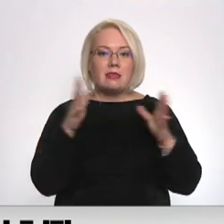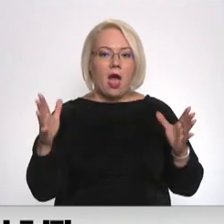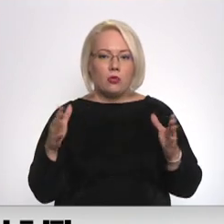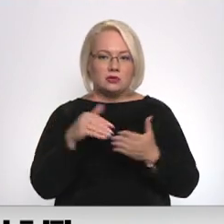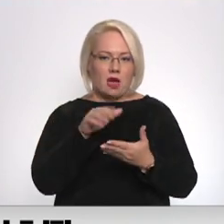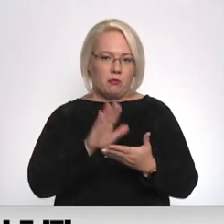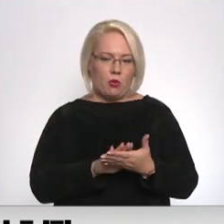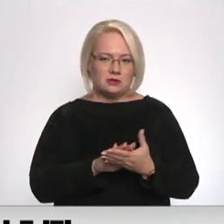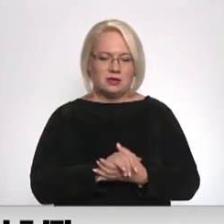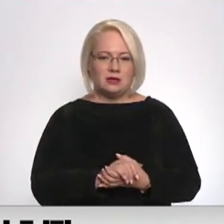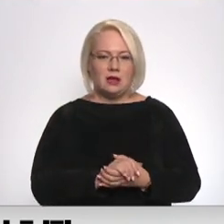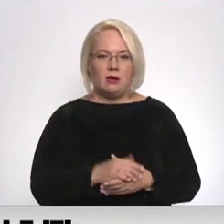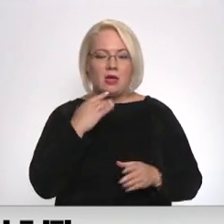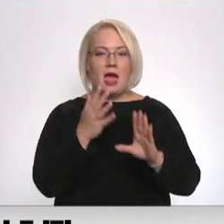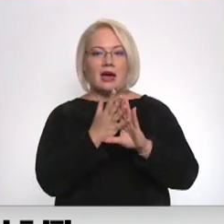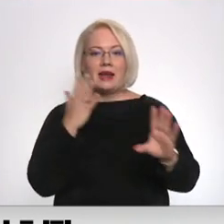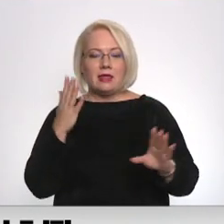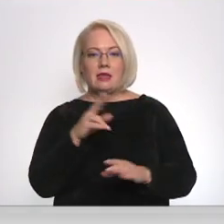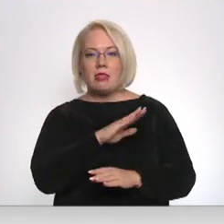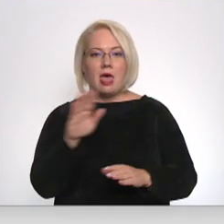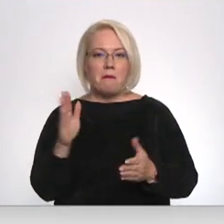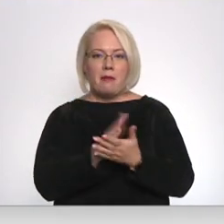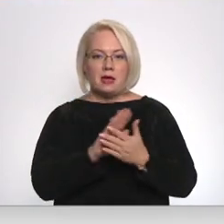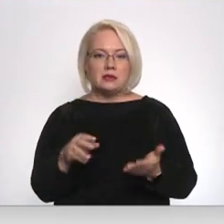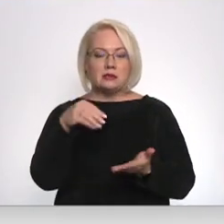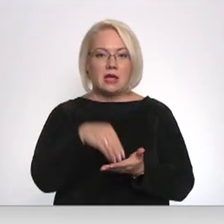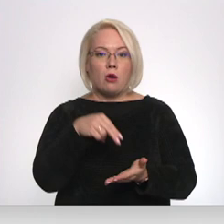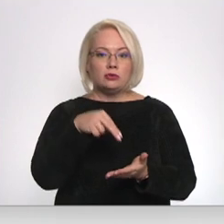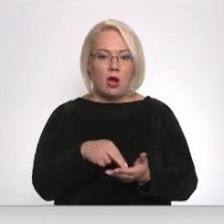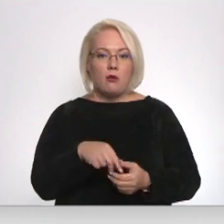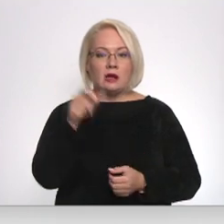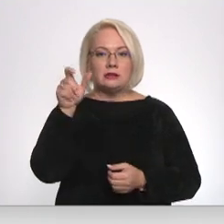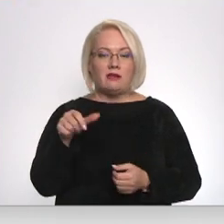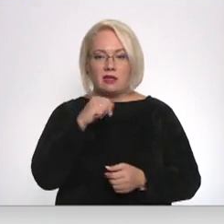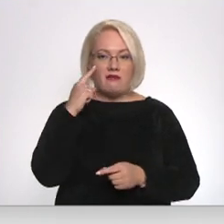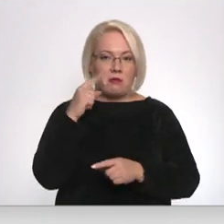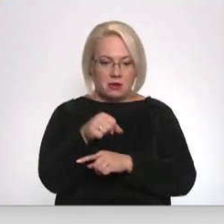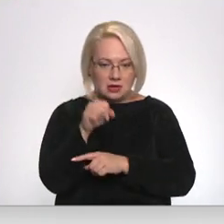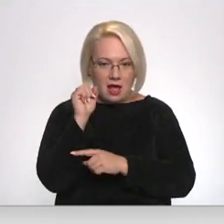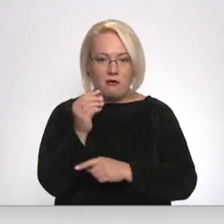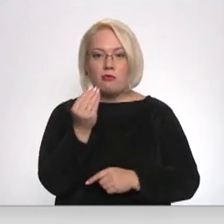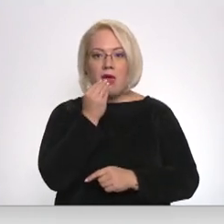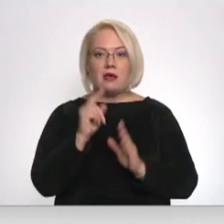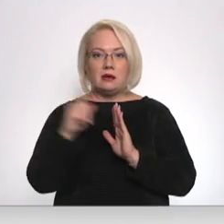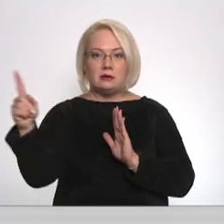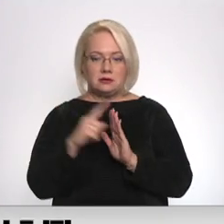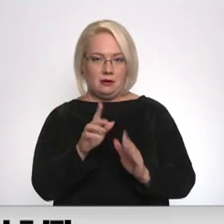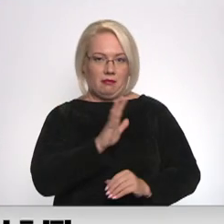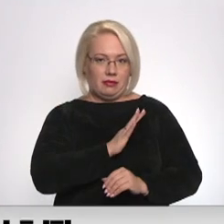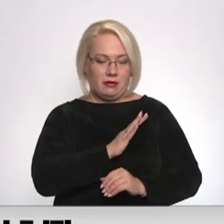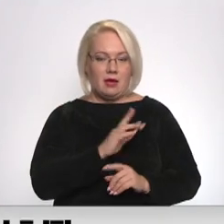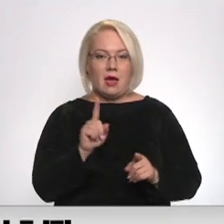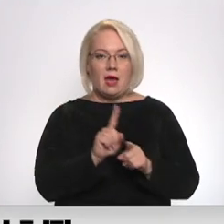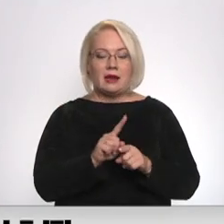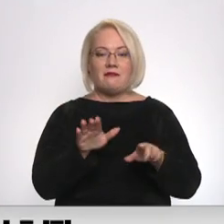Rinda viņa nebeidzies, viņa stāv. Cilvēki nevar pacelt galvu, nevar vispār paēst normāli. Taču arī